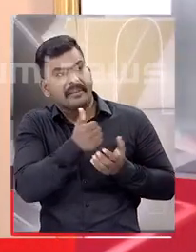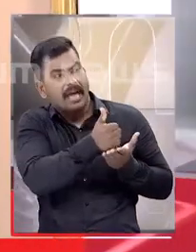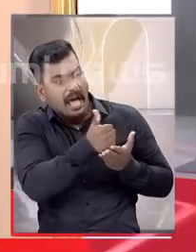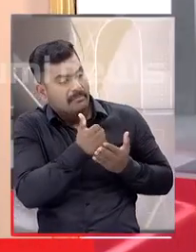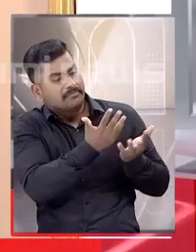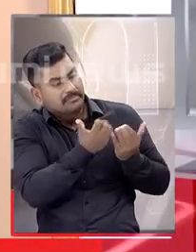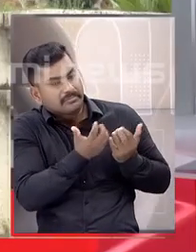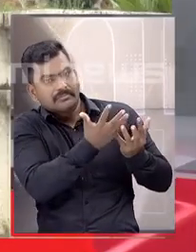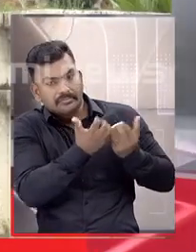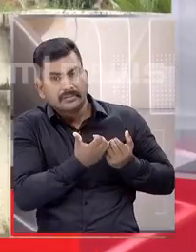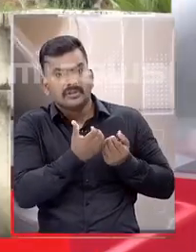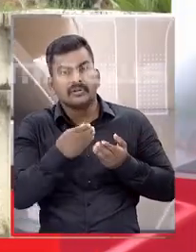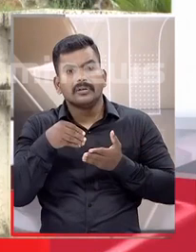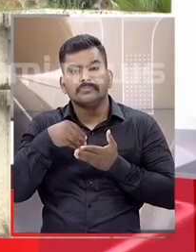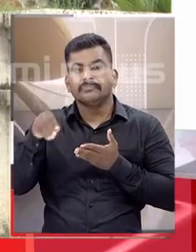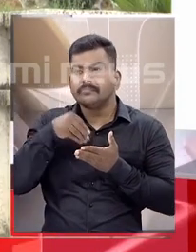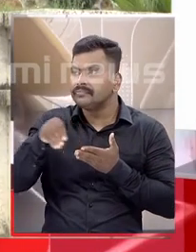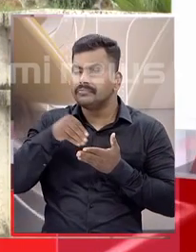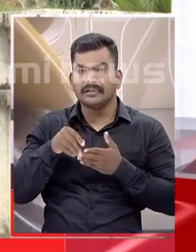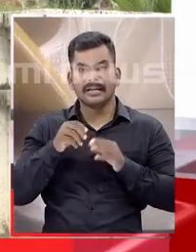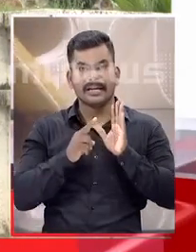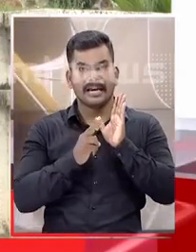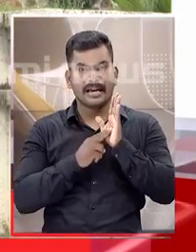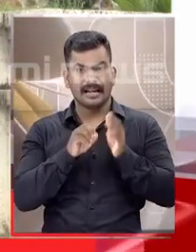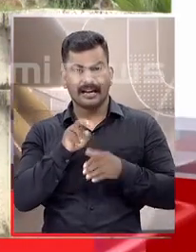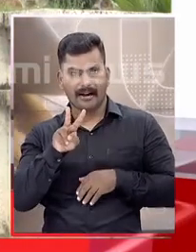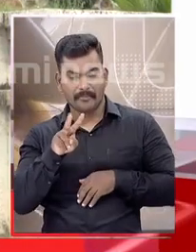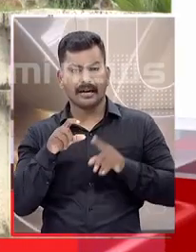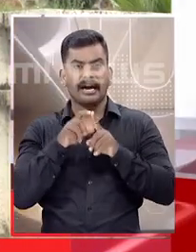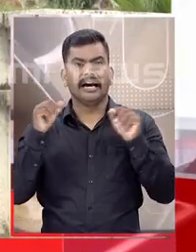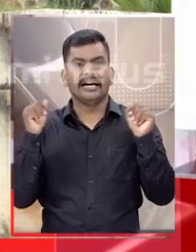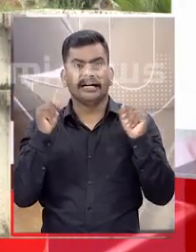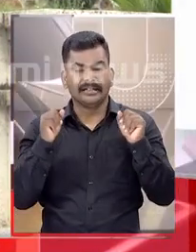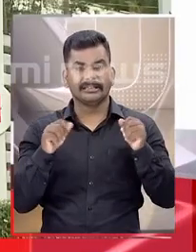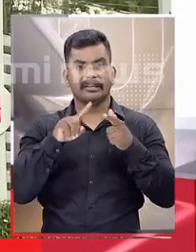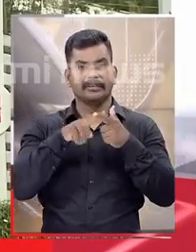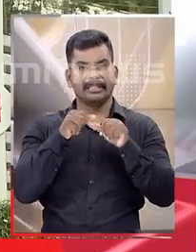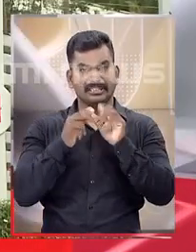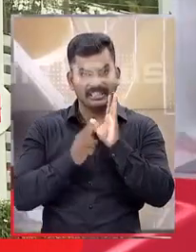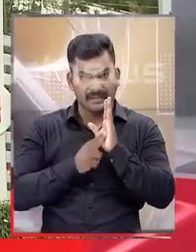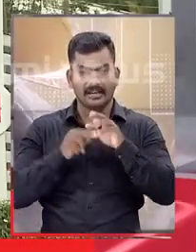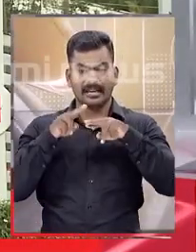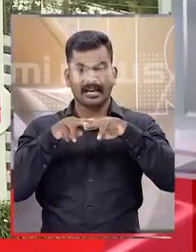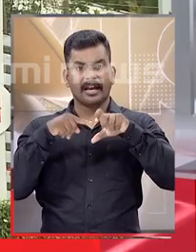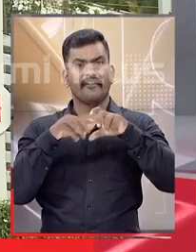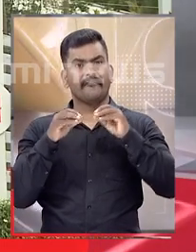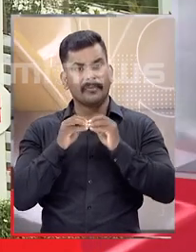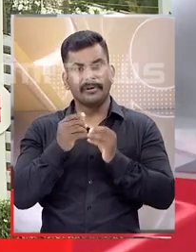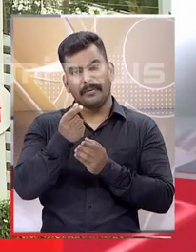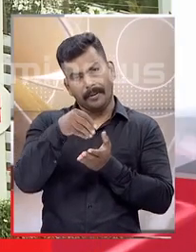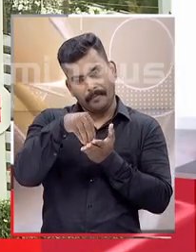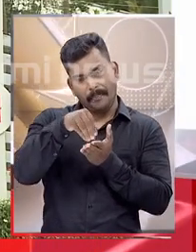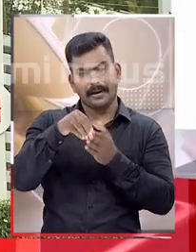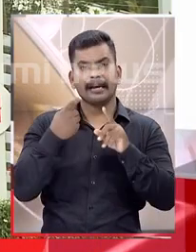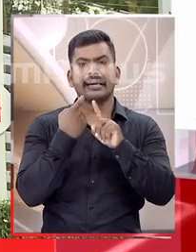100 കോടിയും കൂടെ എടുക്കാം. ഇപ്പൊ നവംബർ ഡിസംബർ ജനുവരി ഫെബ്രുവരി മാർച്ച് മാസങ്ങളിൽ ശമ്പളം കൊടുക്കും. കെ എസ് ആർ ടി സിയുടെ